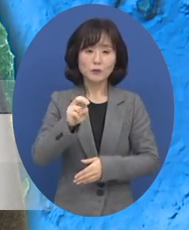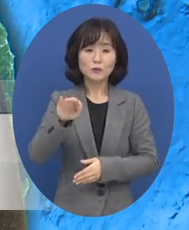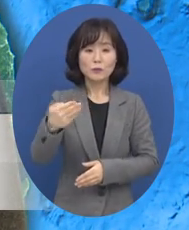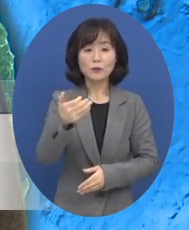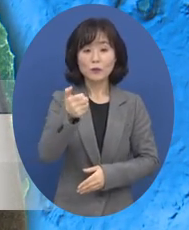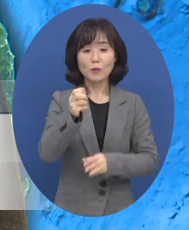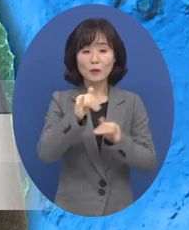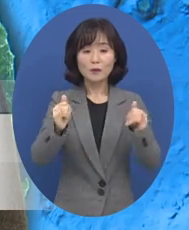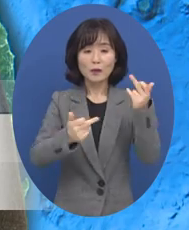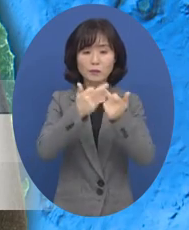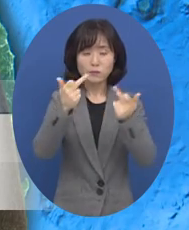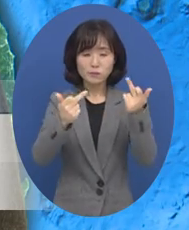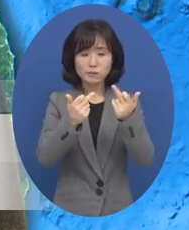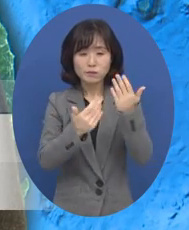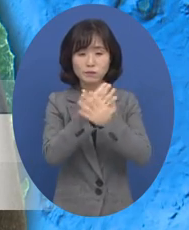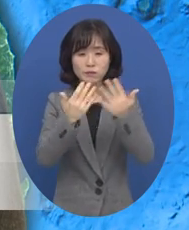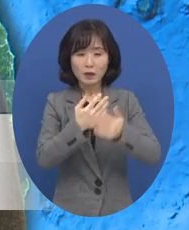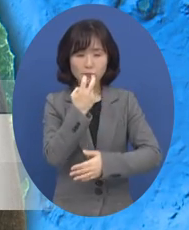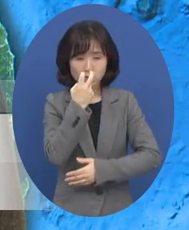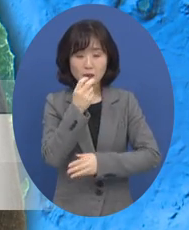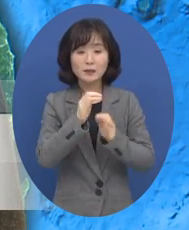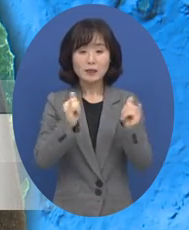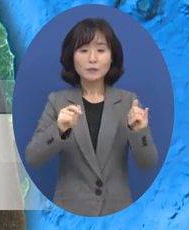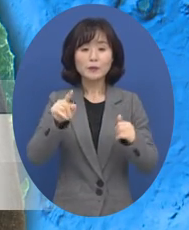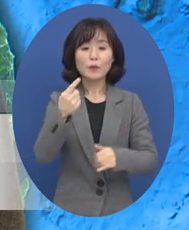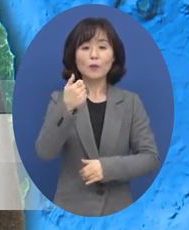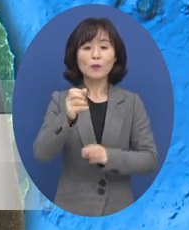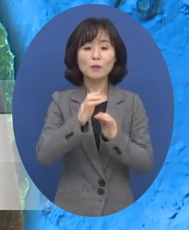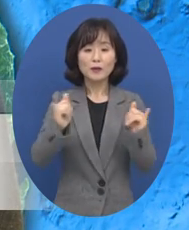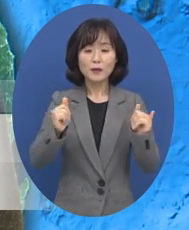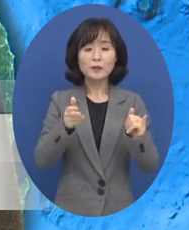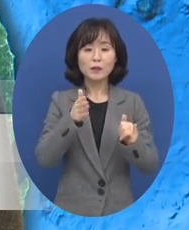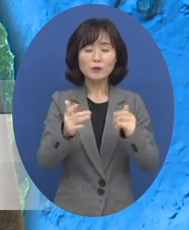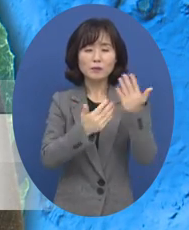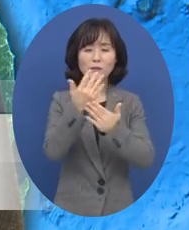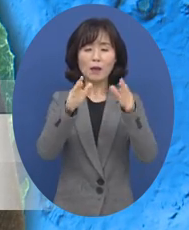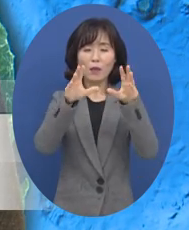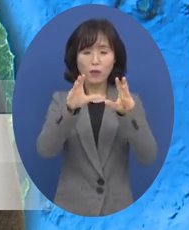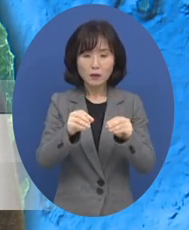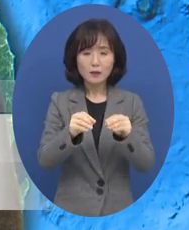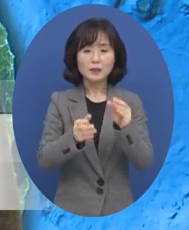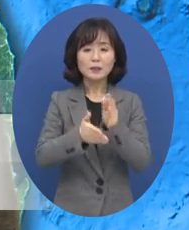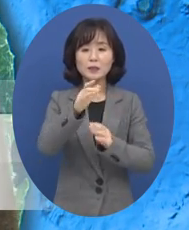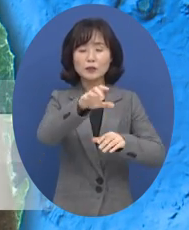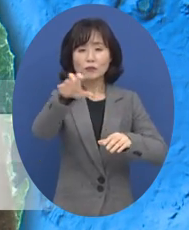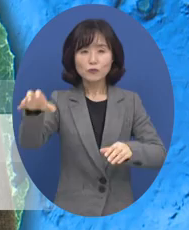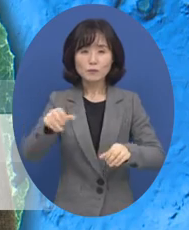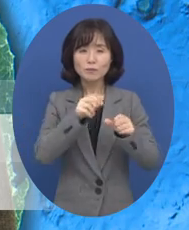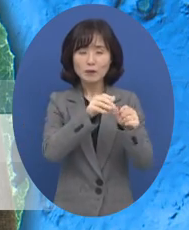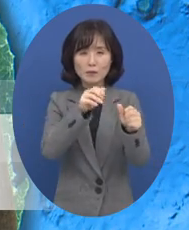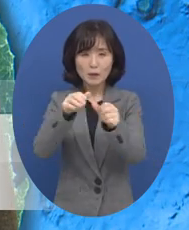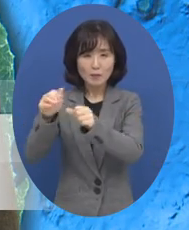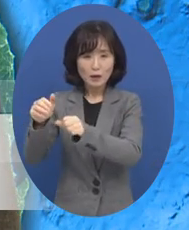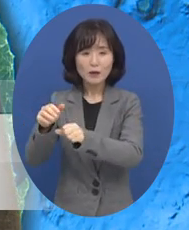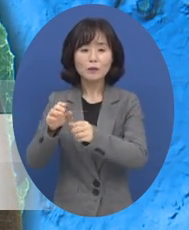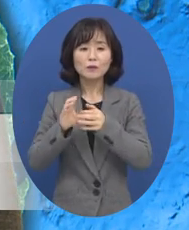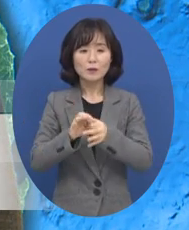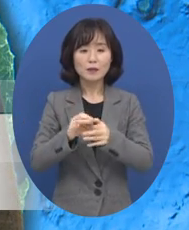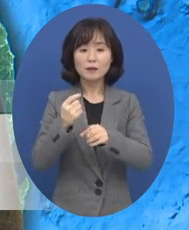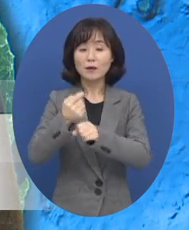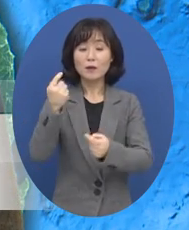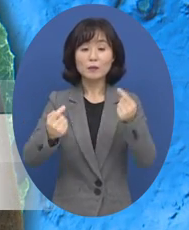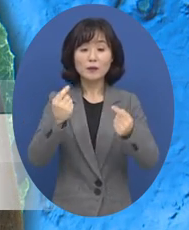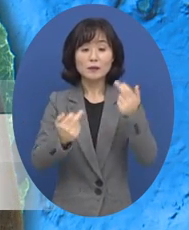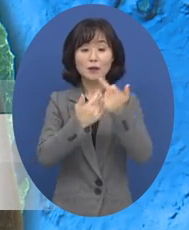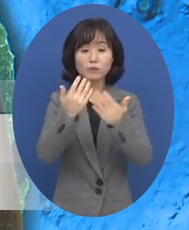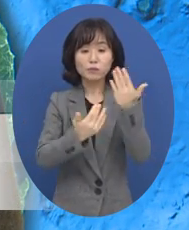명 의 산불감시 원 그 다음에 천 5명에 전문 지라 들은 그 시 군의 전지 배치에서 그 작년보다